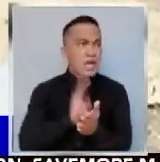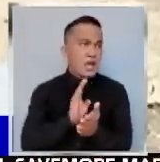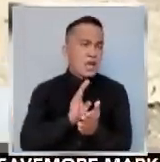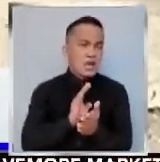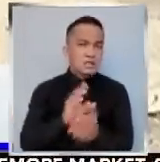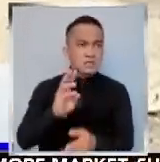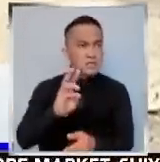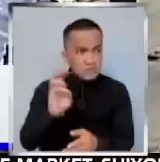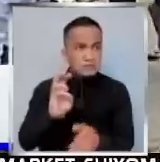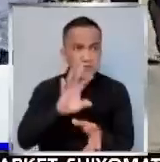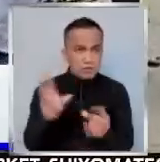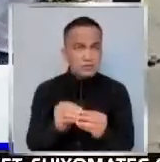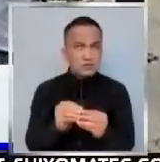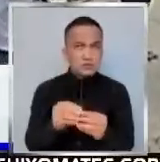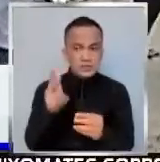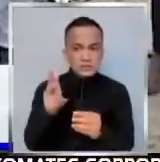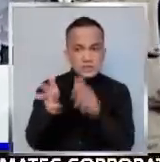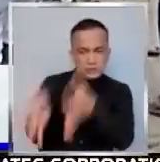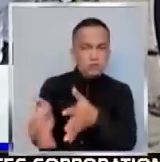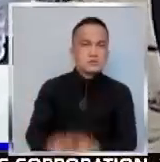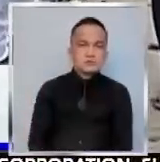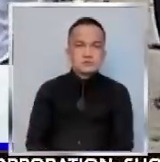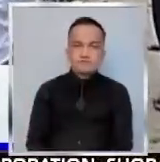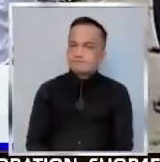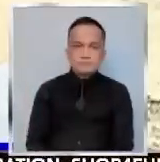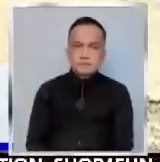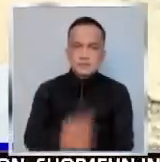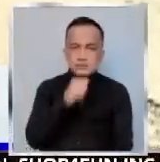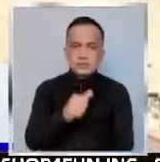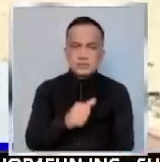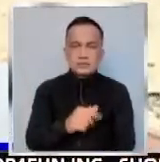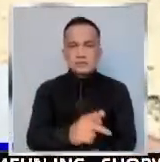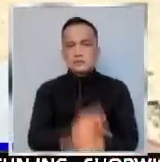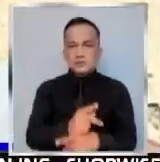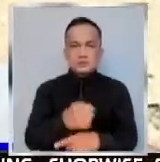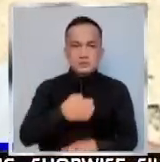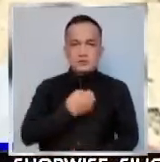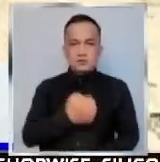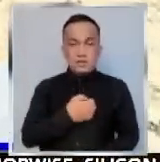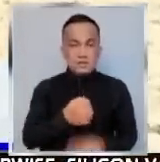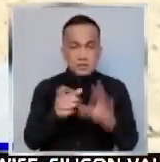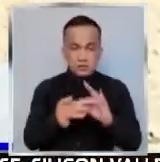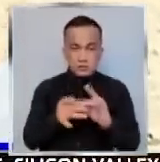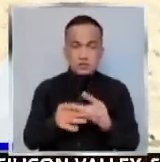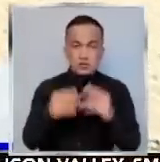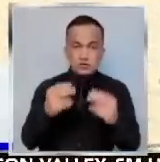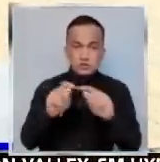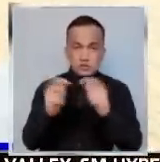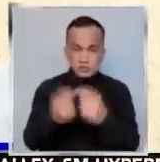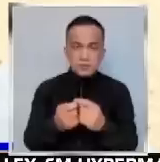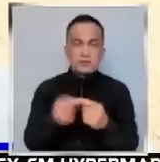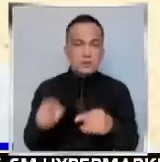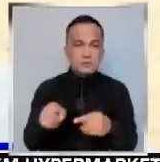po sir, baka 30 ang natira. Hindi naman ito napigilan na maging emosyonal nang ikwento sa news team ang pinagdaanan.